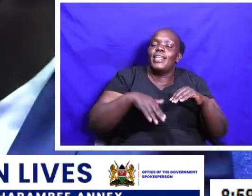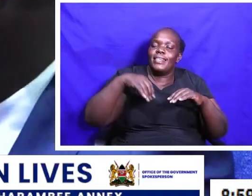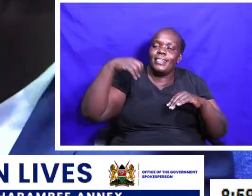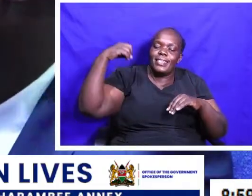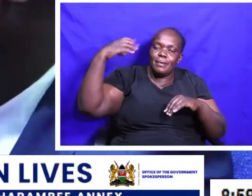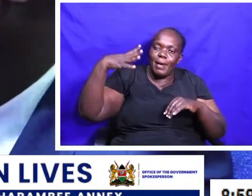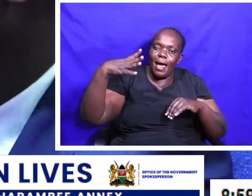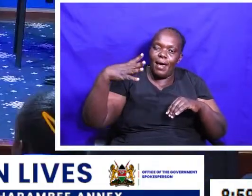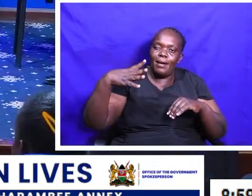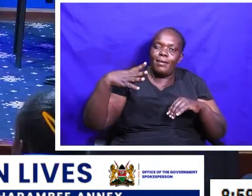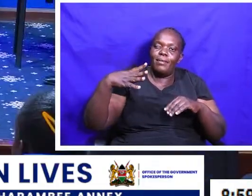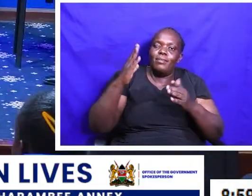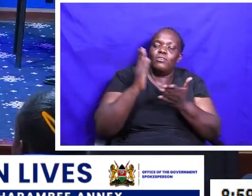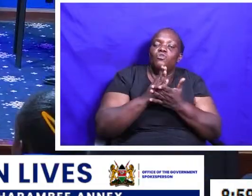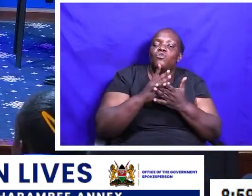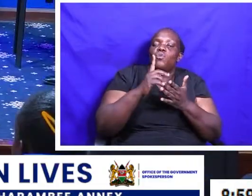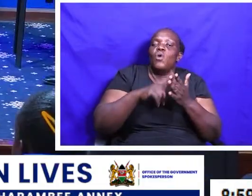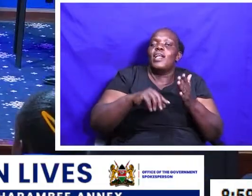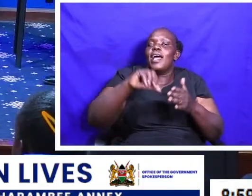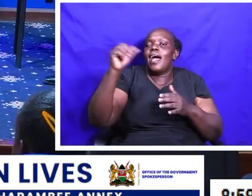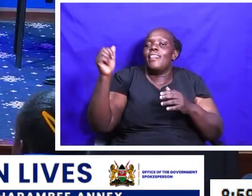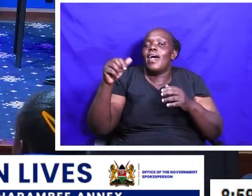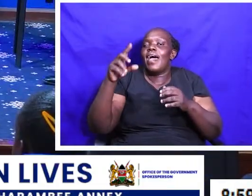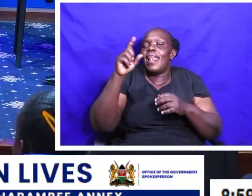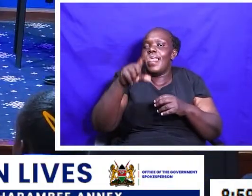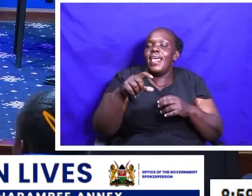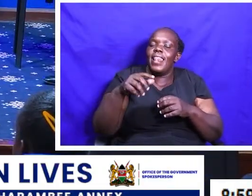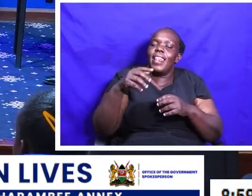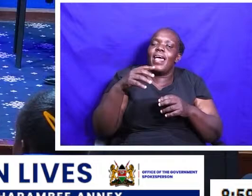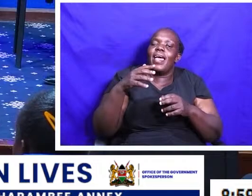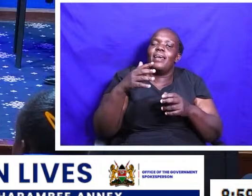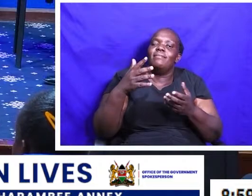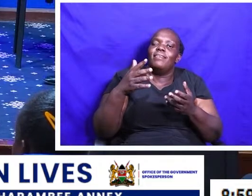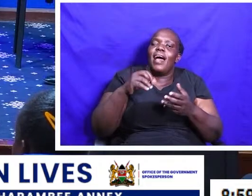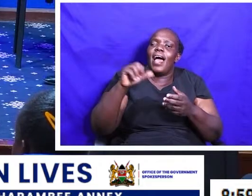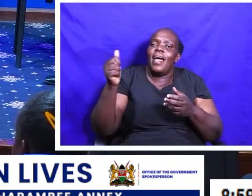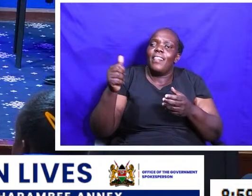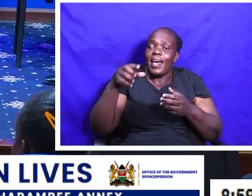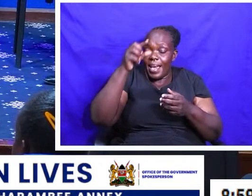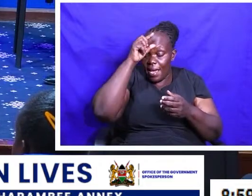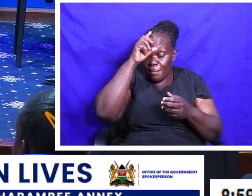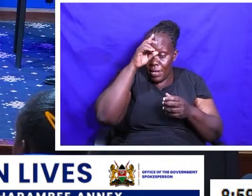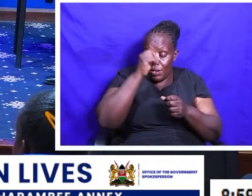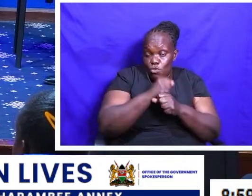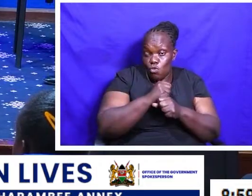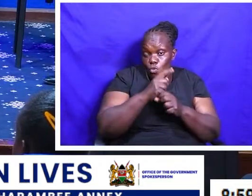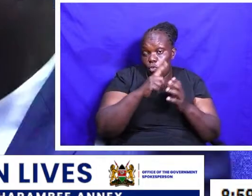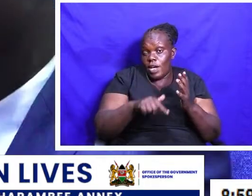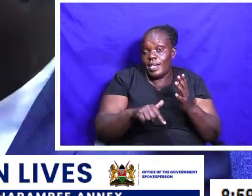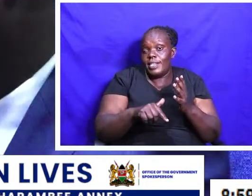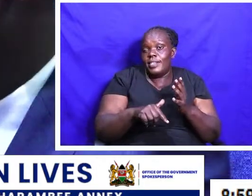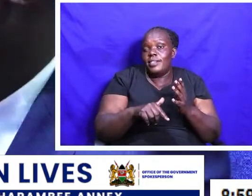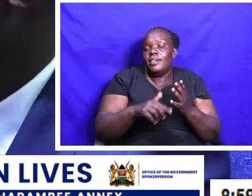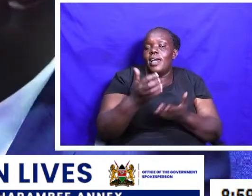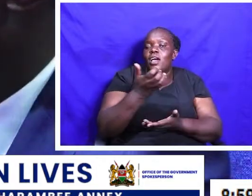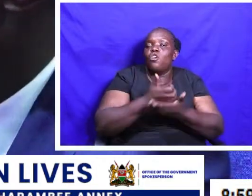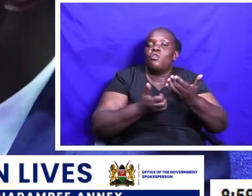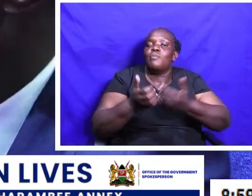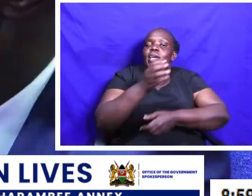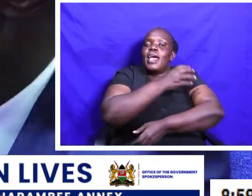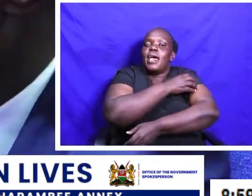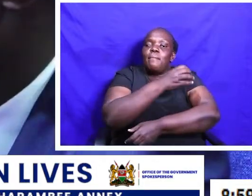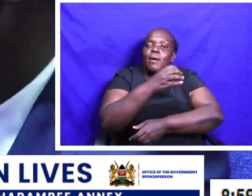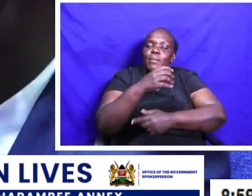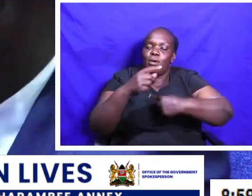kuliko hii ya mafuta. Sasa ni nini nyingine ambayo serikali imewafanyia? Kitu kingine ambayo serikali imetufanyia ni hii